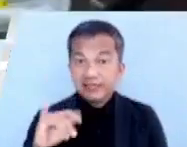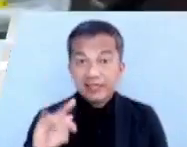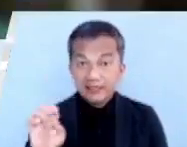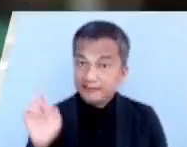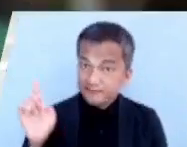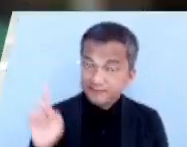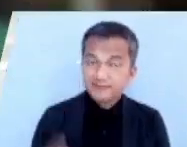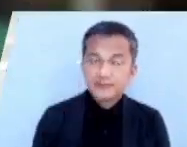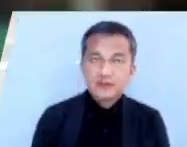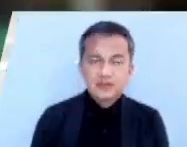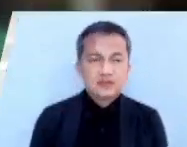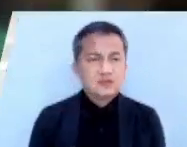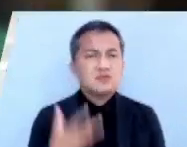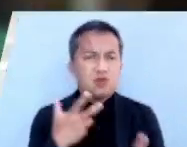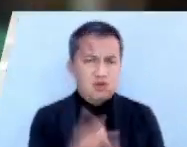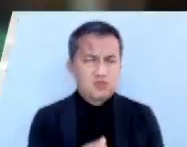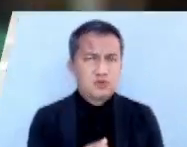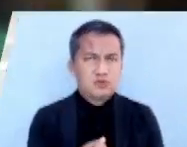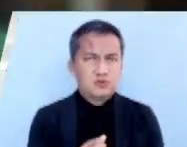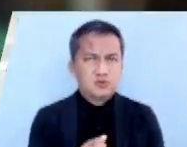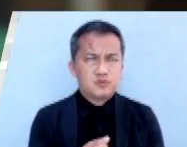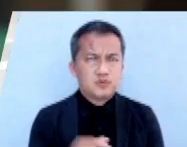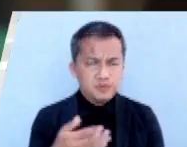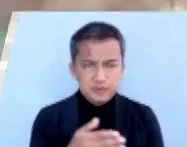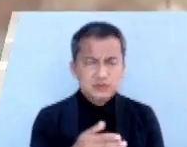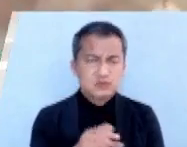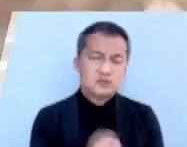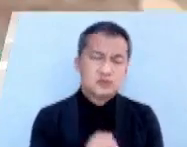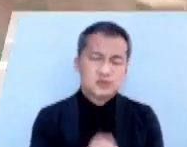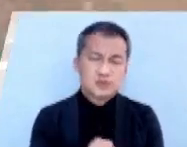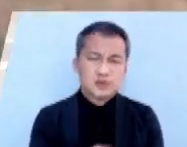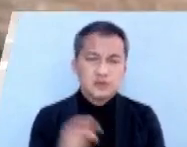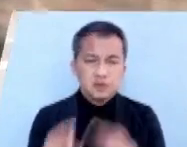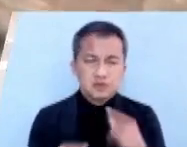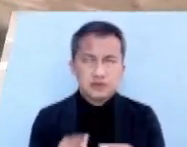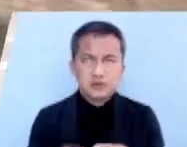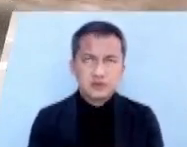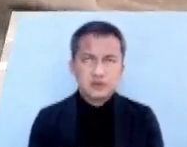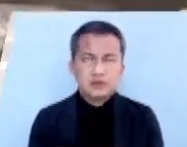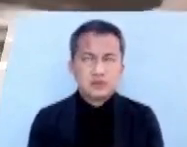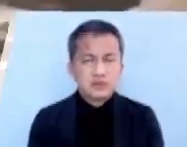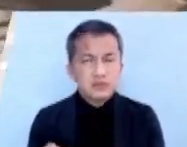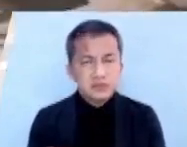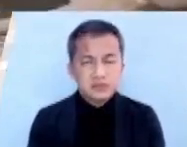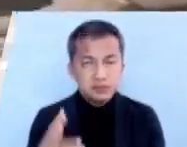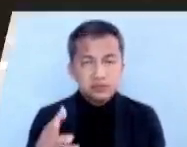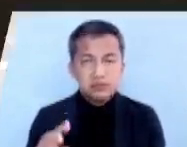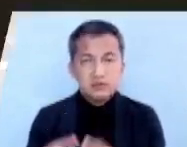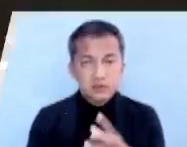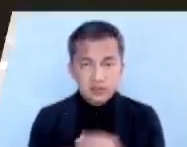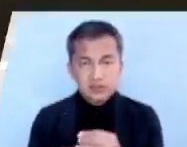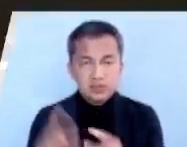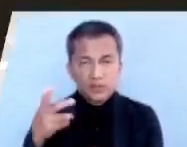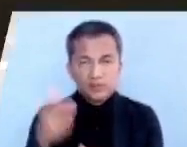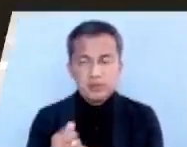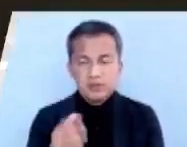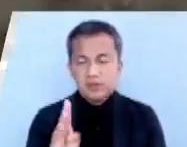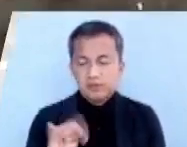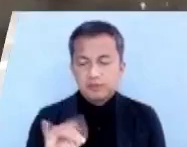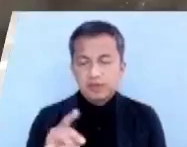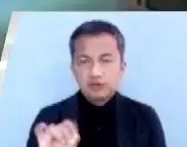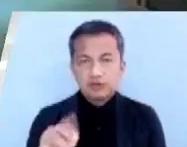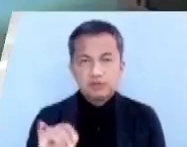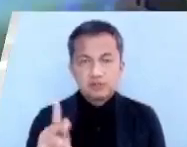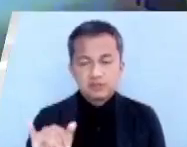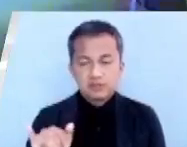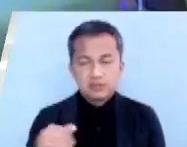Nakaka-apekto na po ito sa works ng fisher folks, marine scientists. It can affect din po yung biodiversity and even us